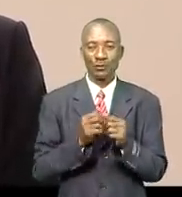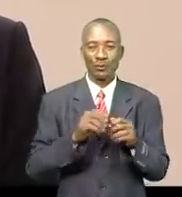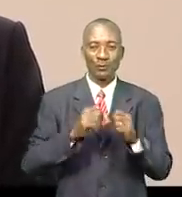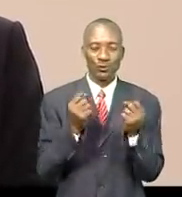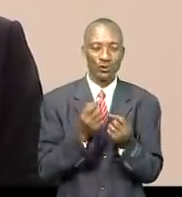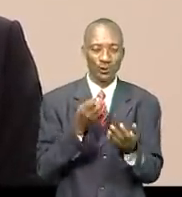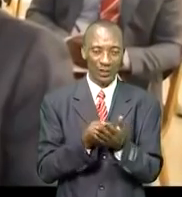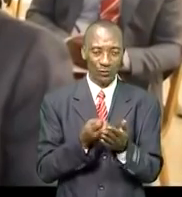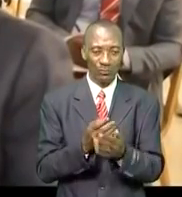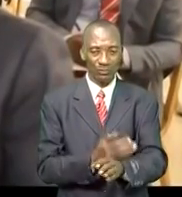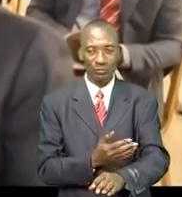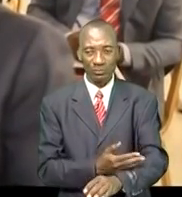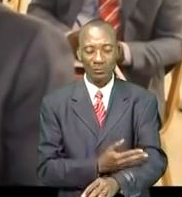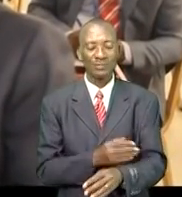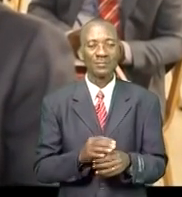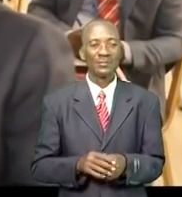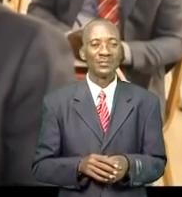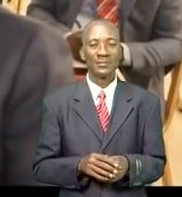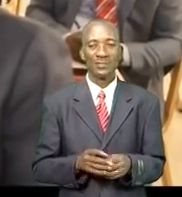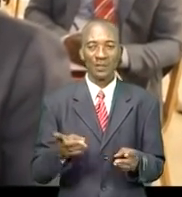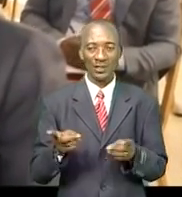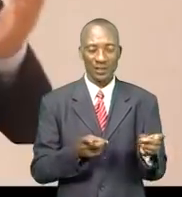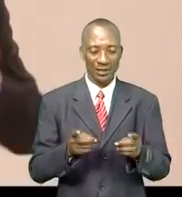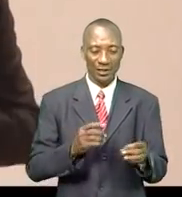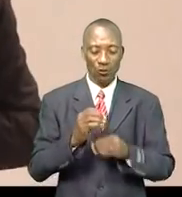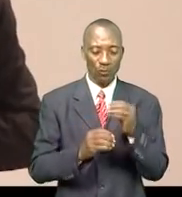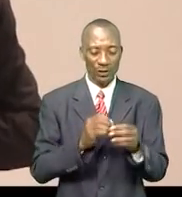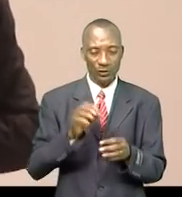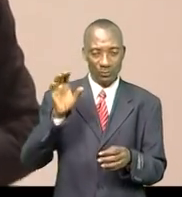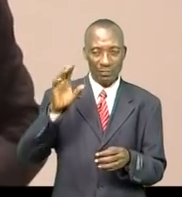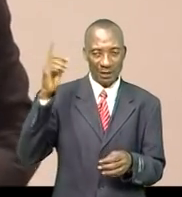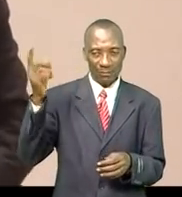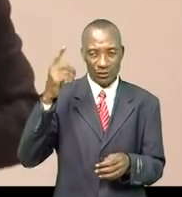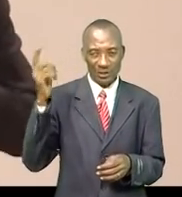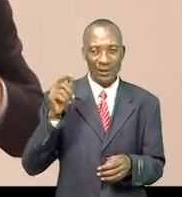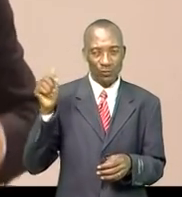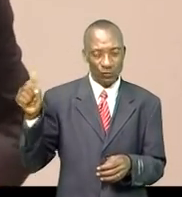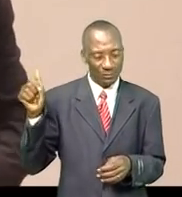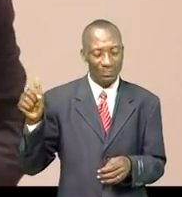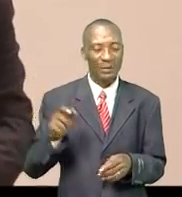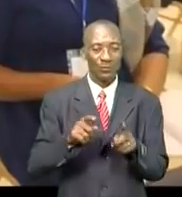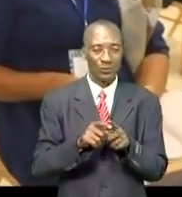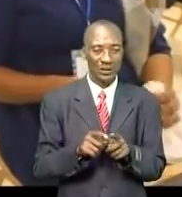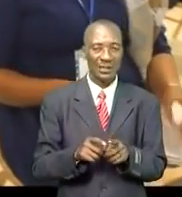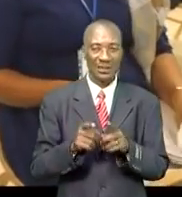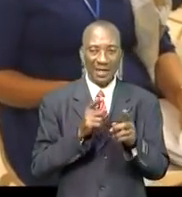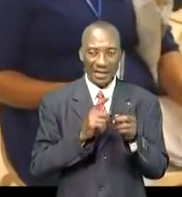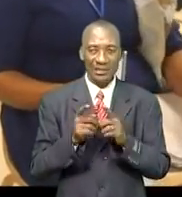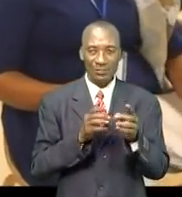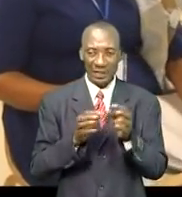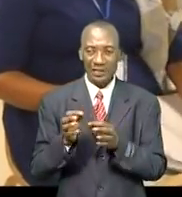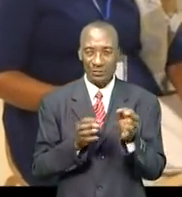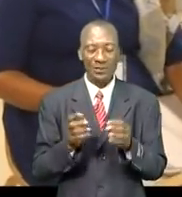relèvement communautaire. Le directeur des opérations de la Banque mondiale a pour sa part souligné l'importance de